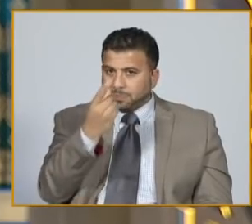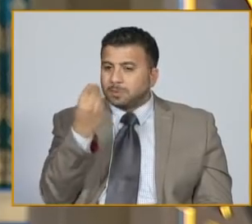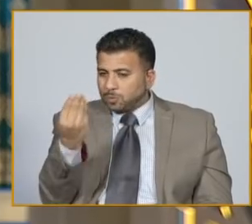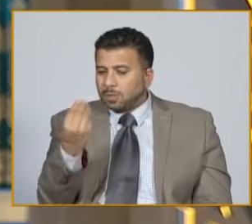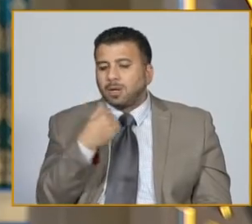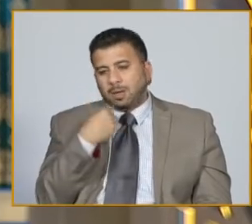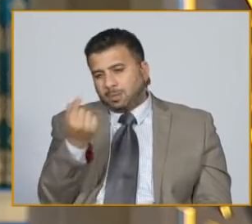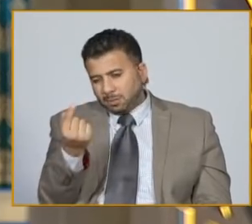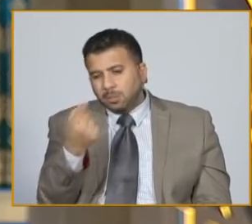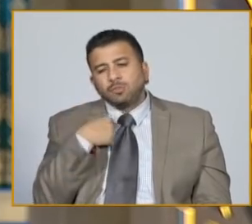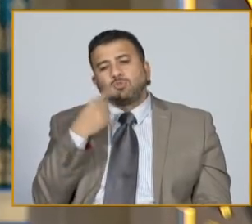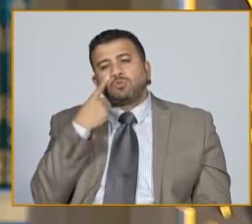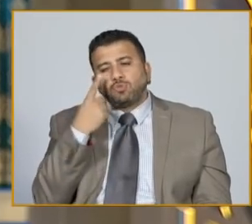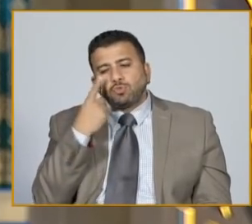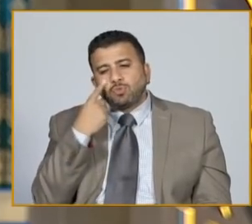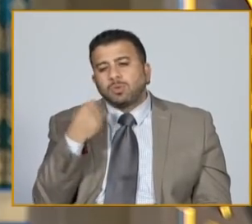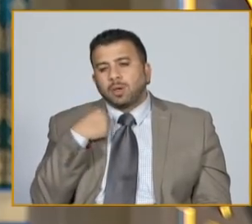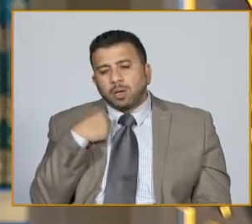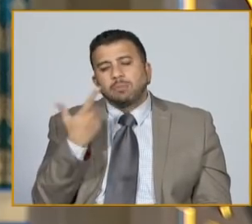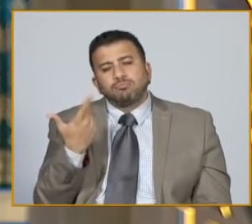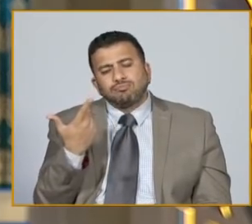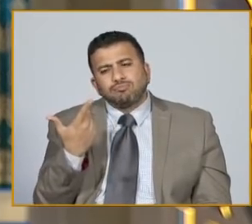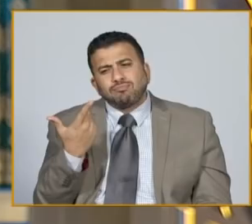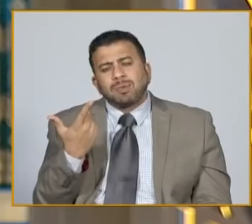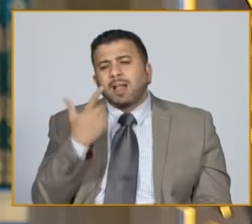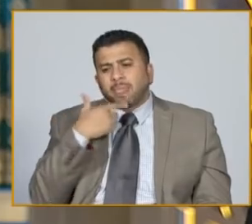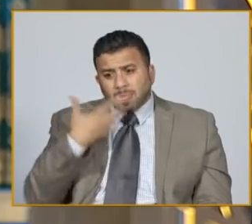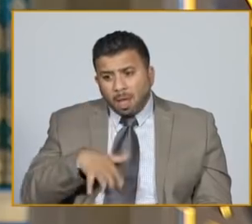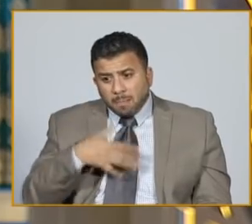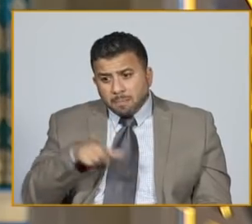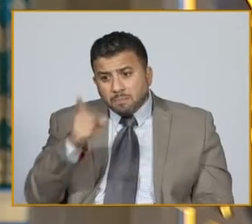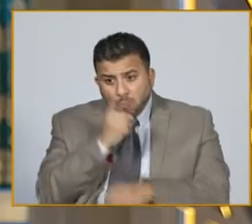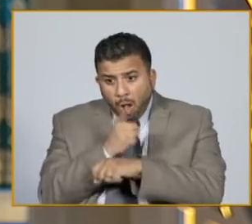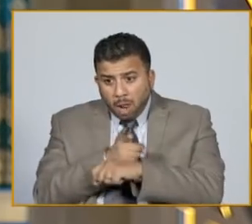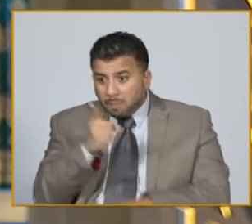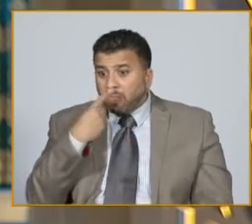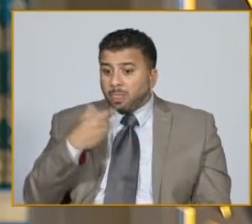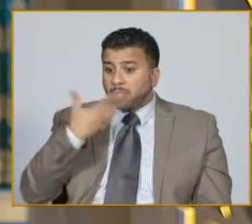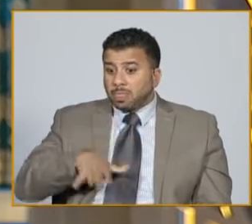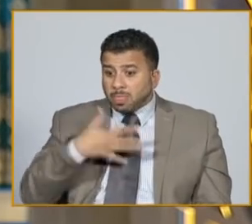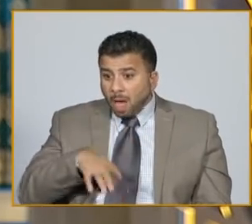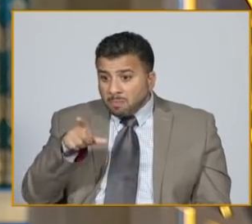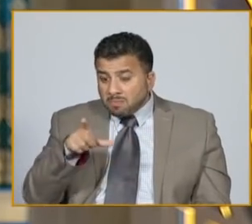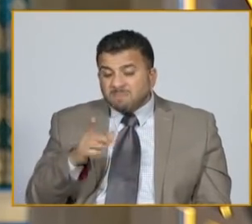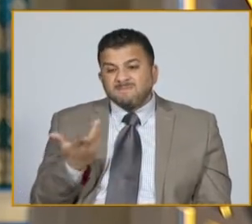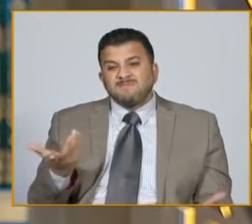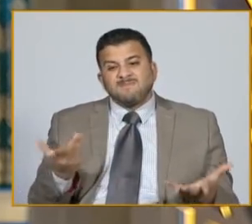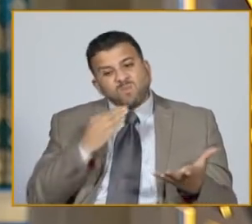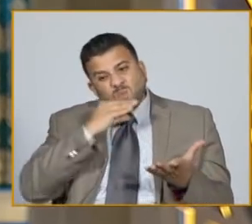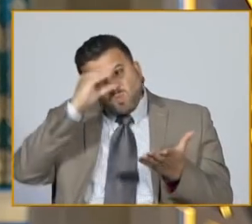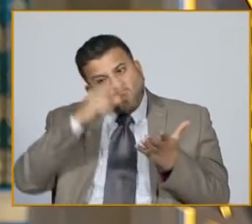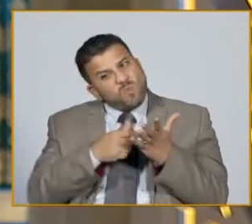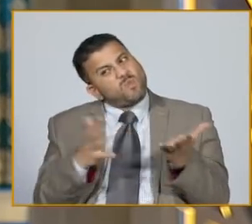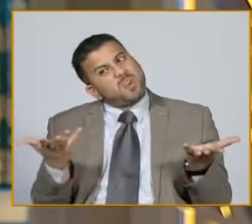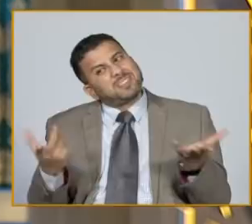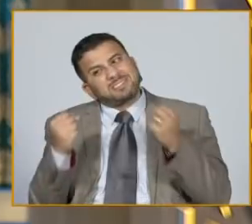العلماء، راجع العلماء، ما تخرجون محتجين قد احمرت أنوفكم وزعلتم منها. لا لا لا، ما كان